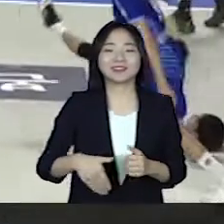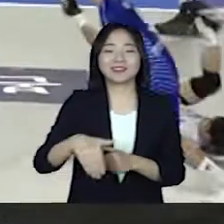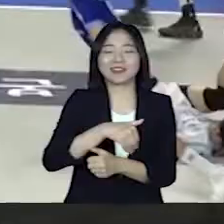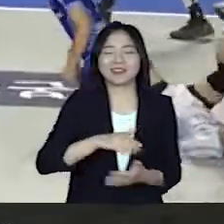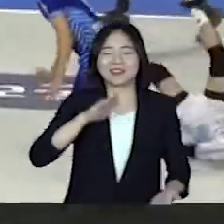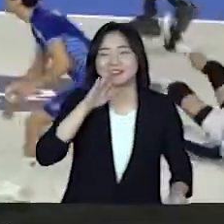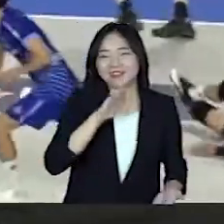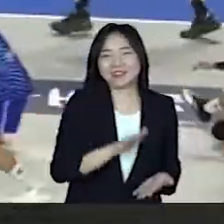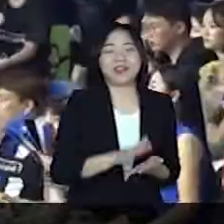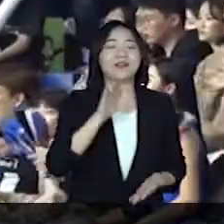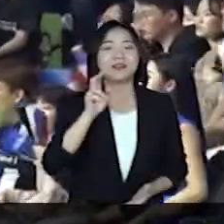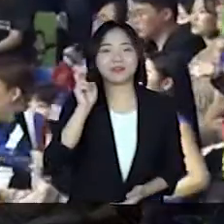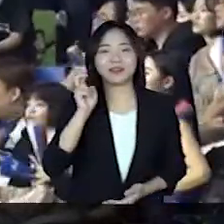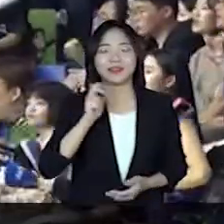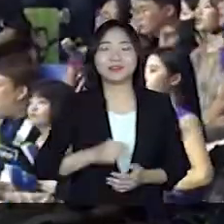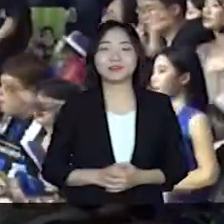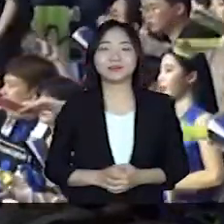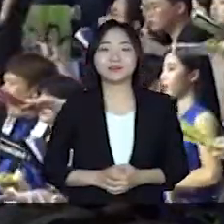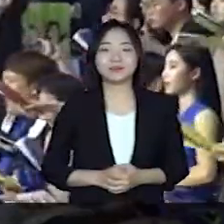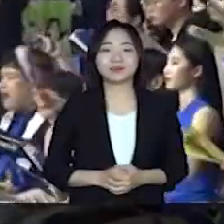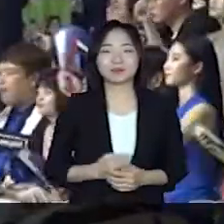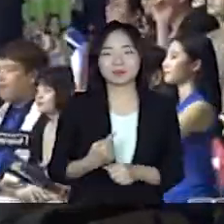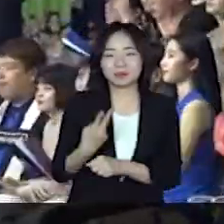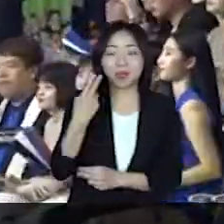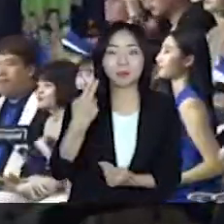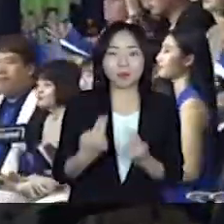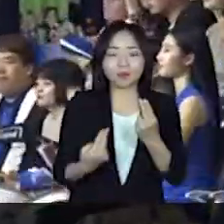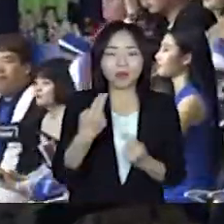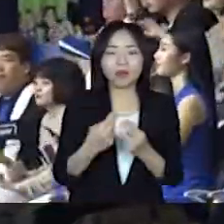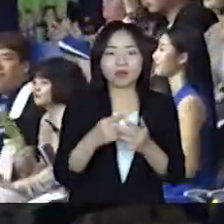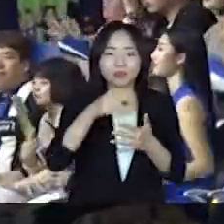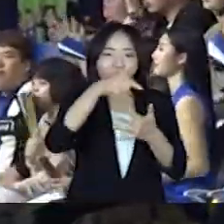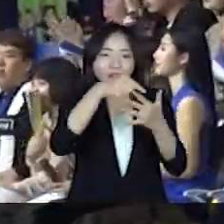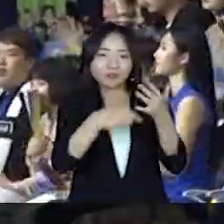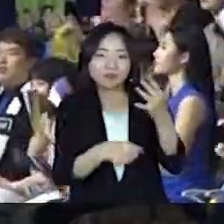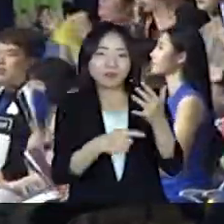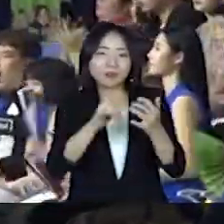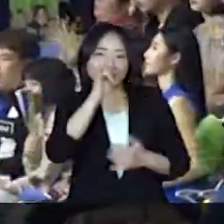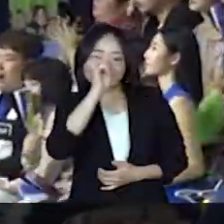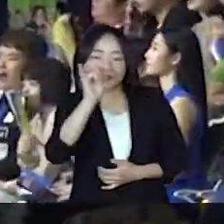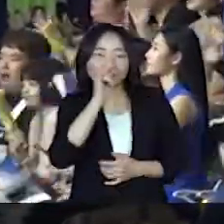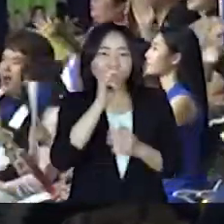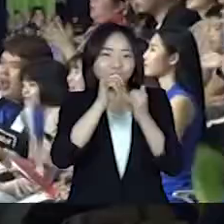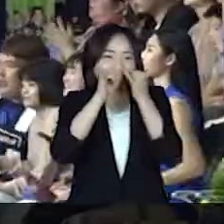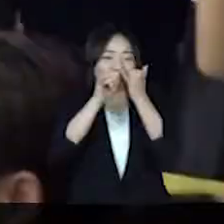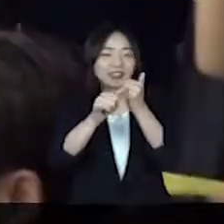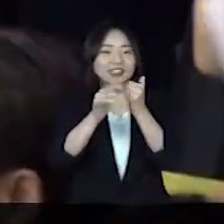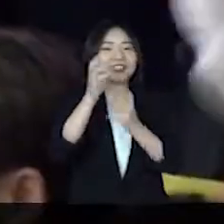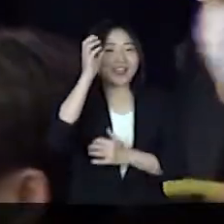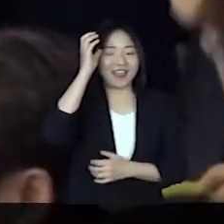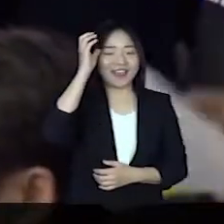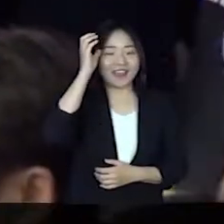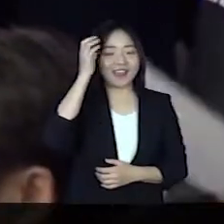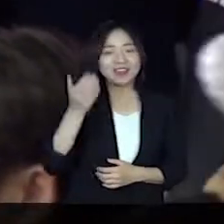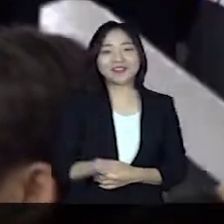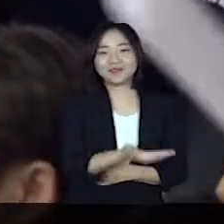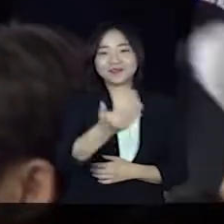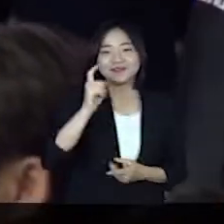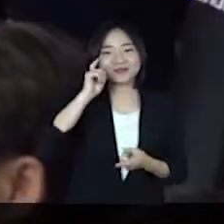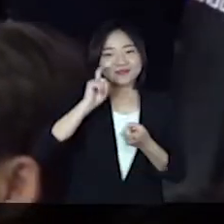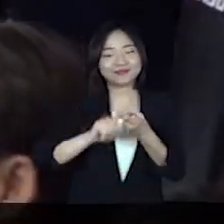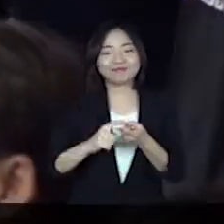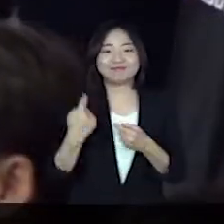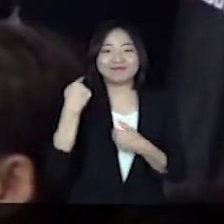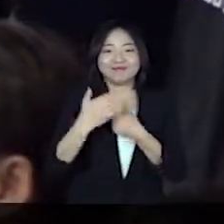달굴 예정인데요. 어느 시즌보다 치열한 순위 싸움이 기대되는 만큼 시민 여러분의 적극적인 관심과